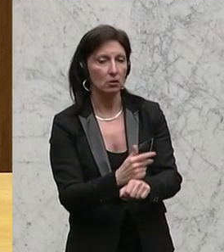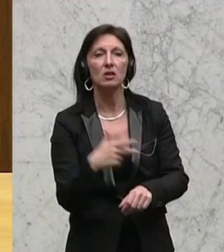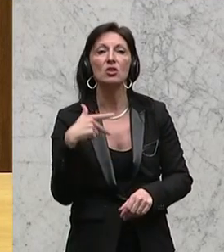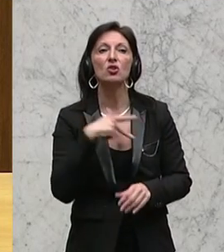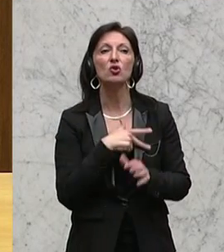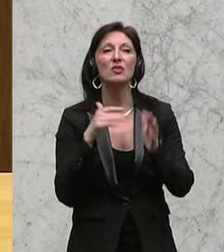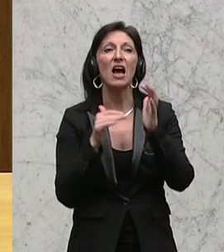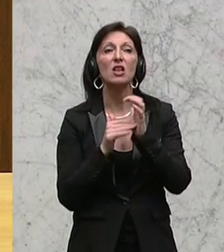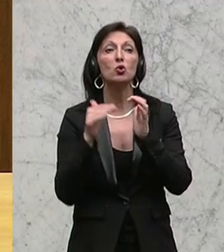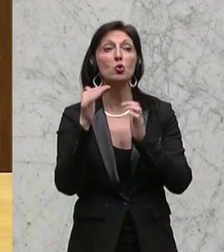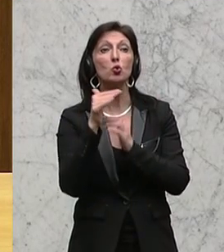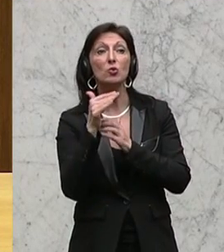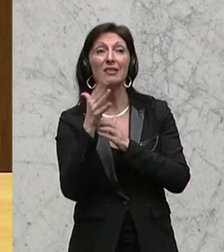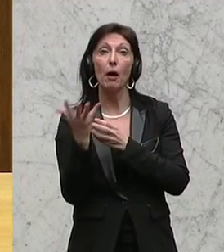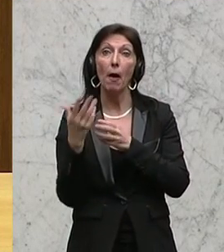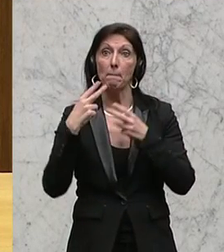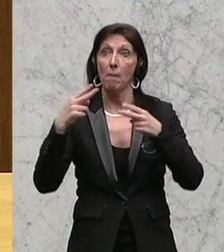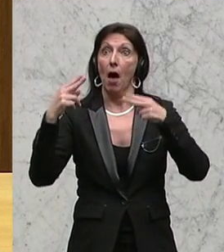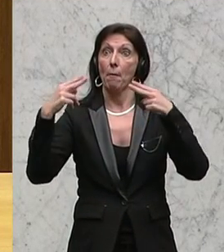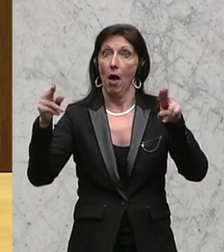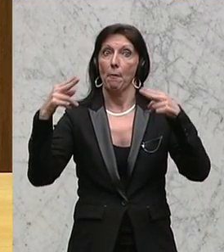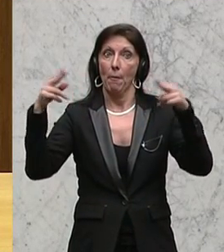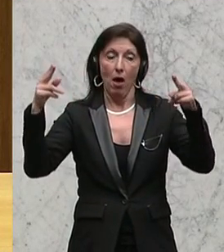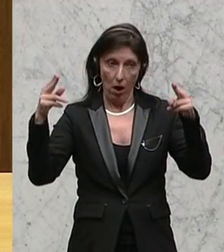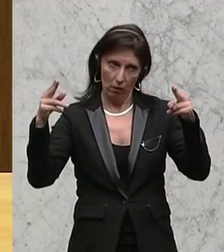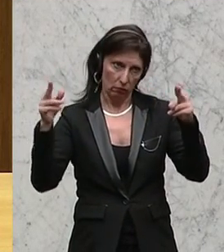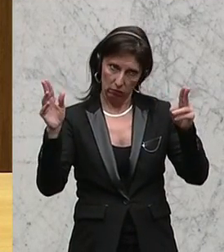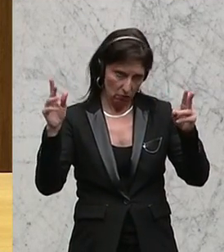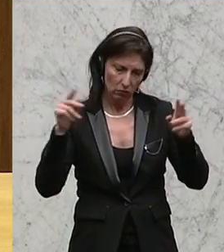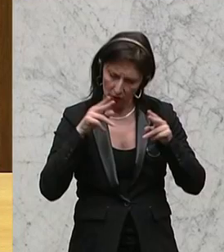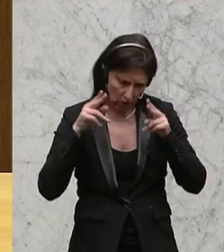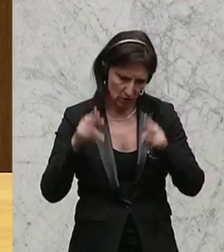Sozialsystem ist aus unserer Sicht der falsche Weg.